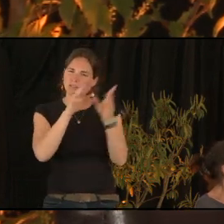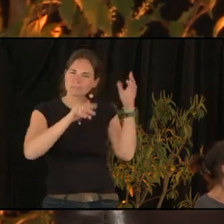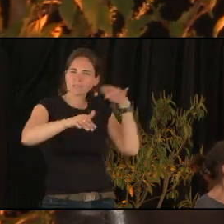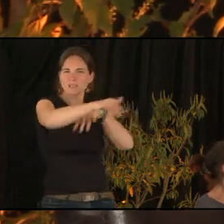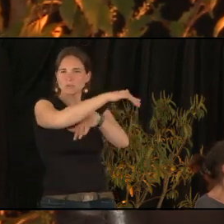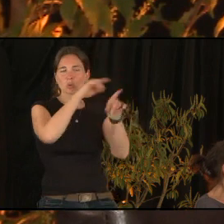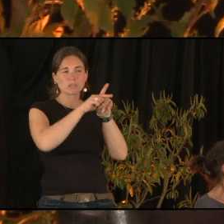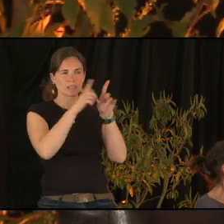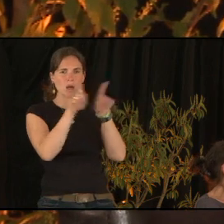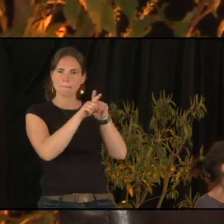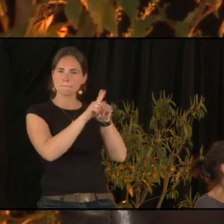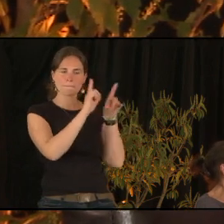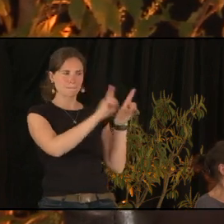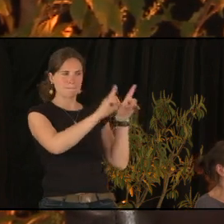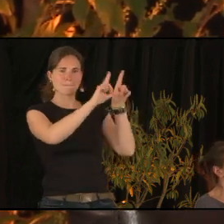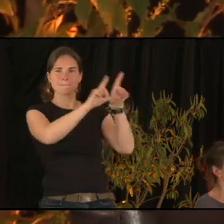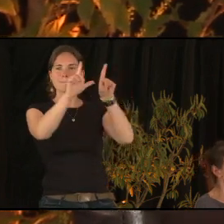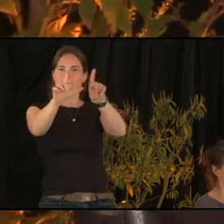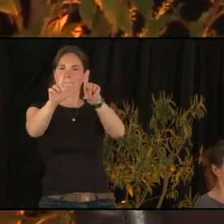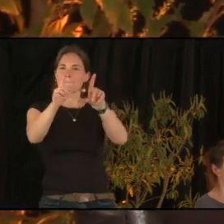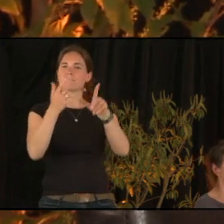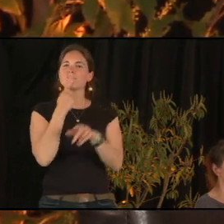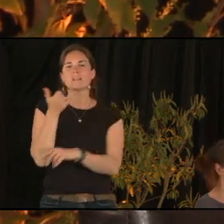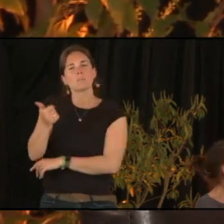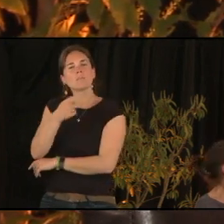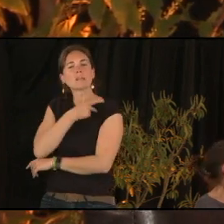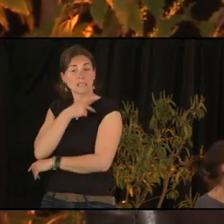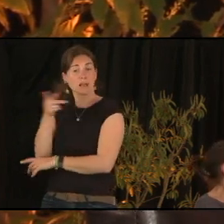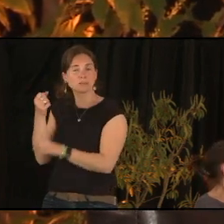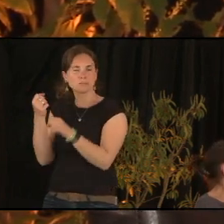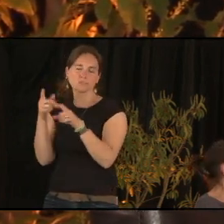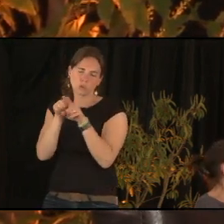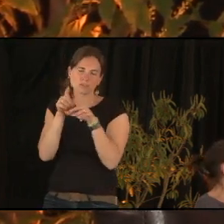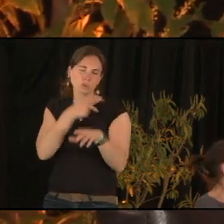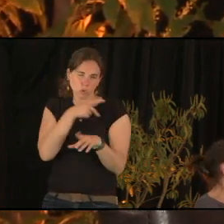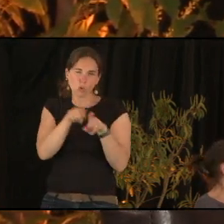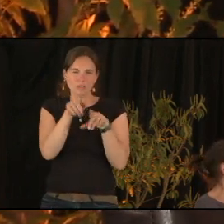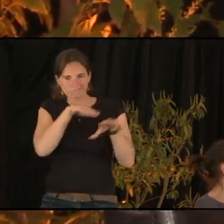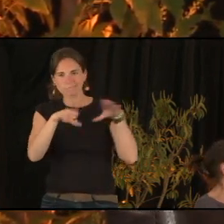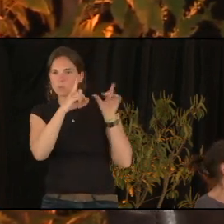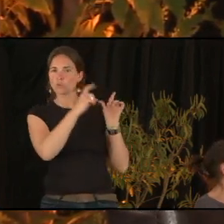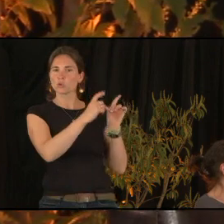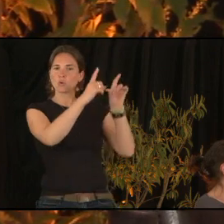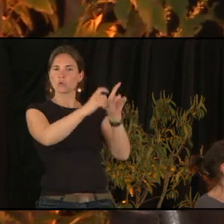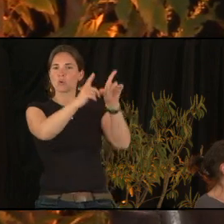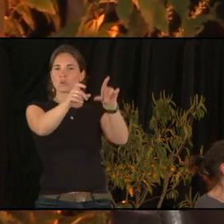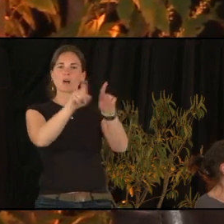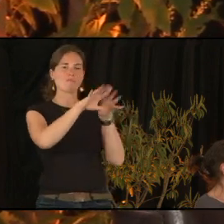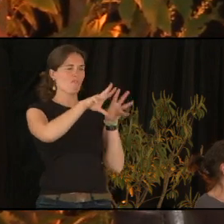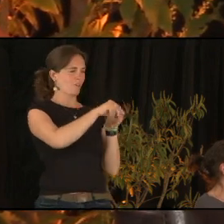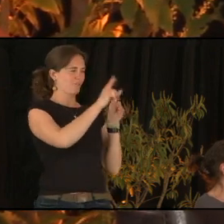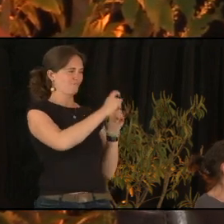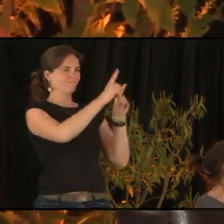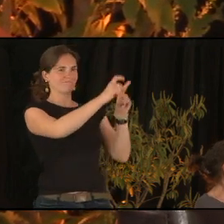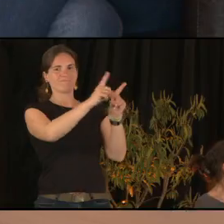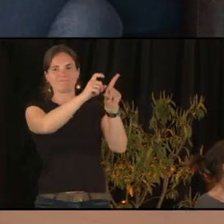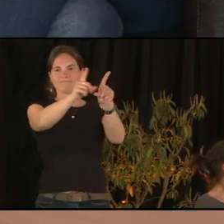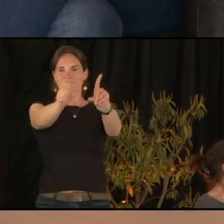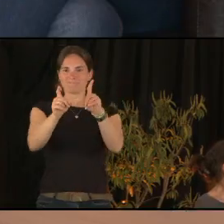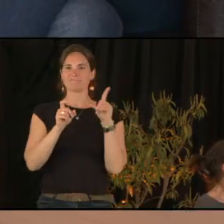vous l'avez dit, Caroline, le lieu est presque un prétexte. Oui. Chez Jérémy, il va peut-être pas être d'accord, mais c'est